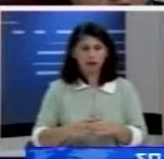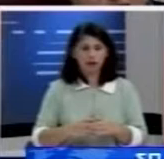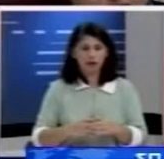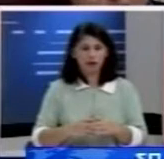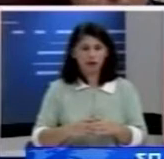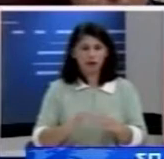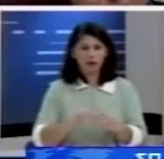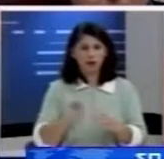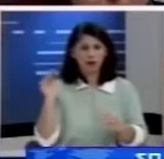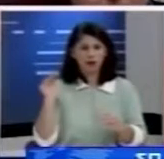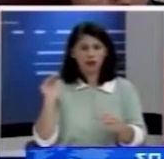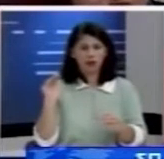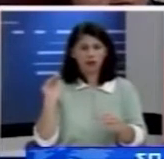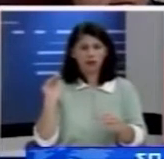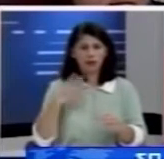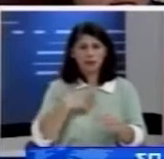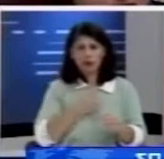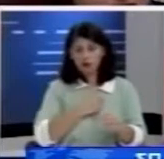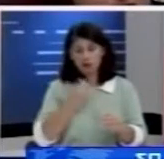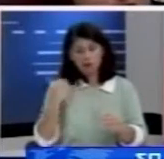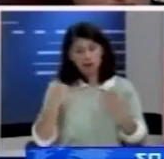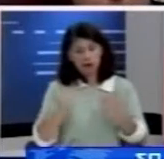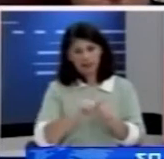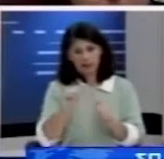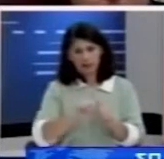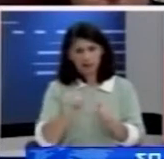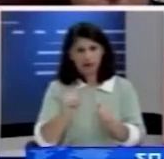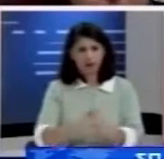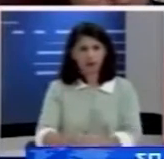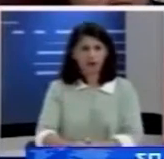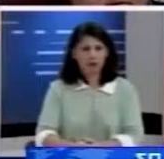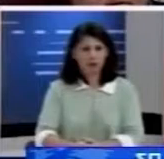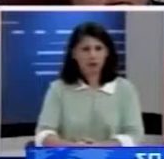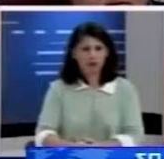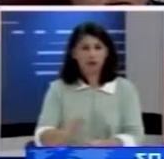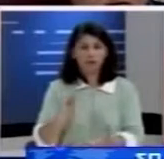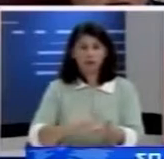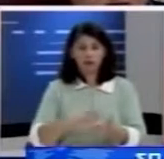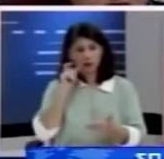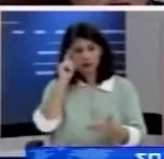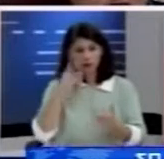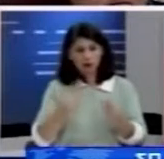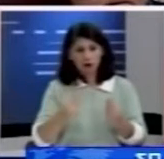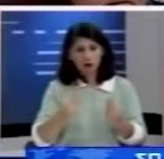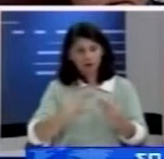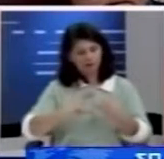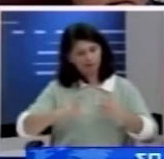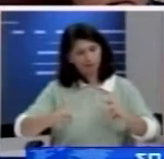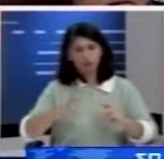άρσης εμπιστοσύνης πριν από 6 μήνες. Νομίζω ότι με επίσης εντυπωσιακό τρόπο παραποιεί την